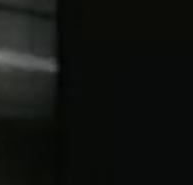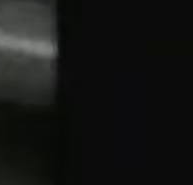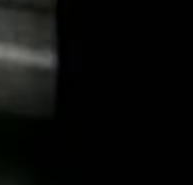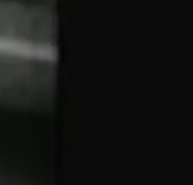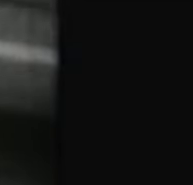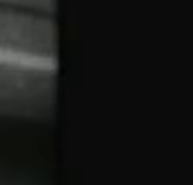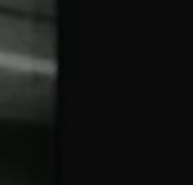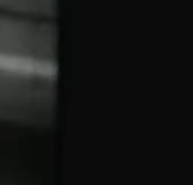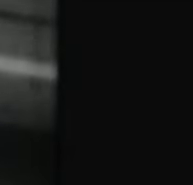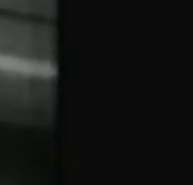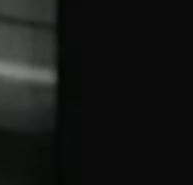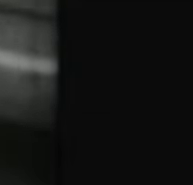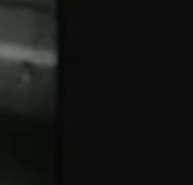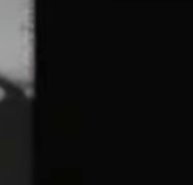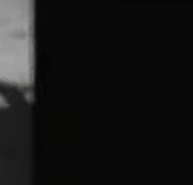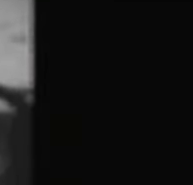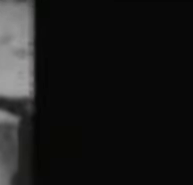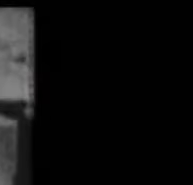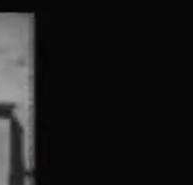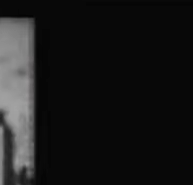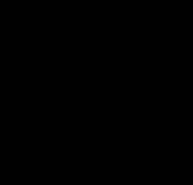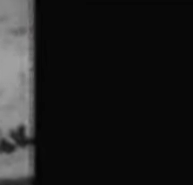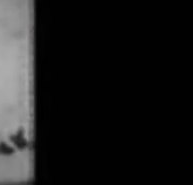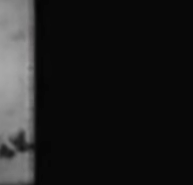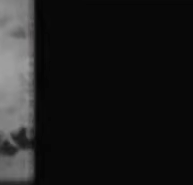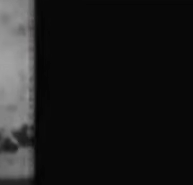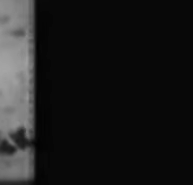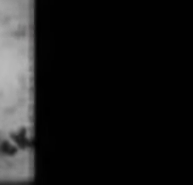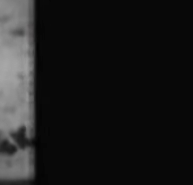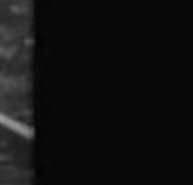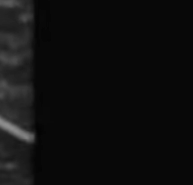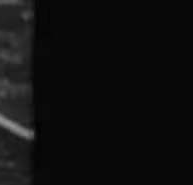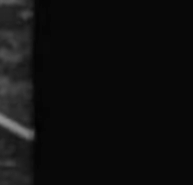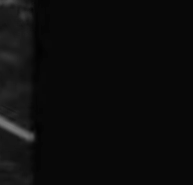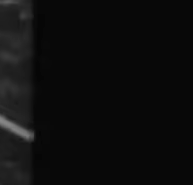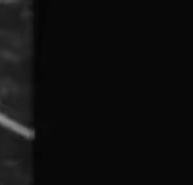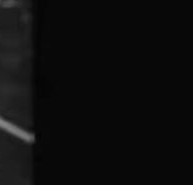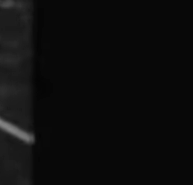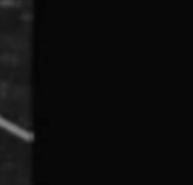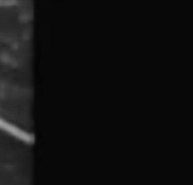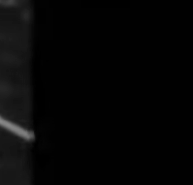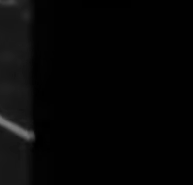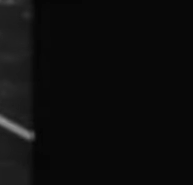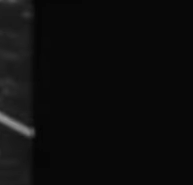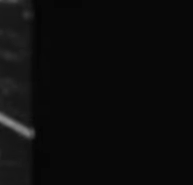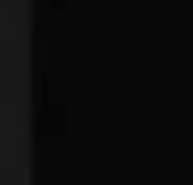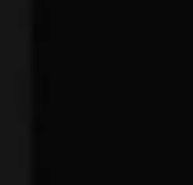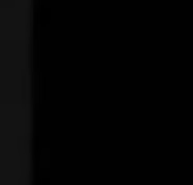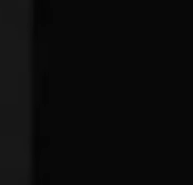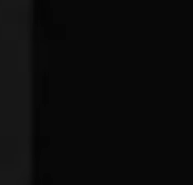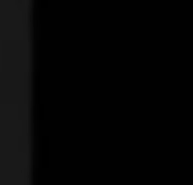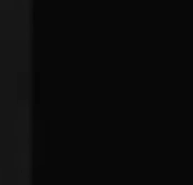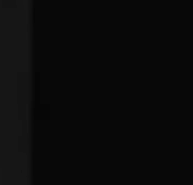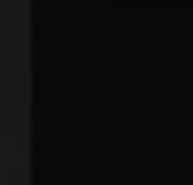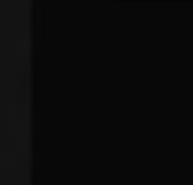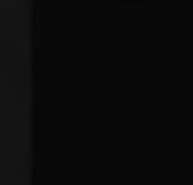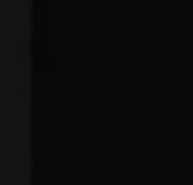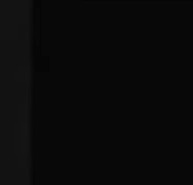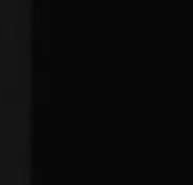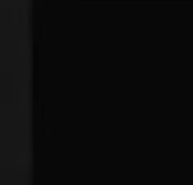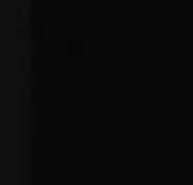Am 20. November 1941 verließ der erste Deportationszug mit knapp 1000 jüdischen